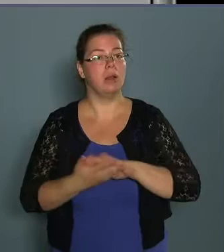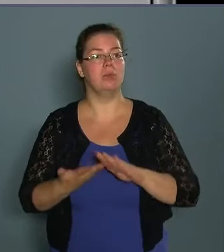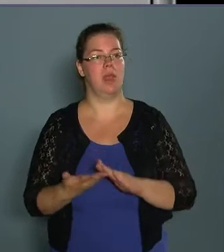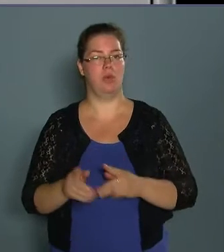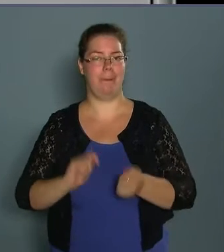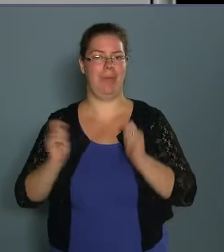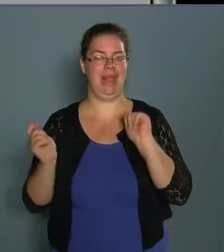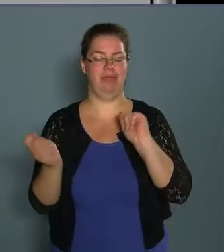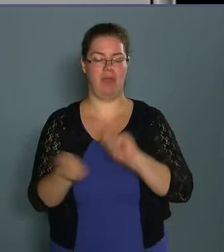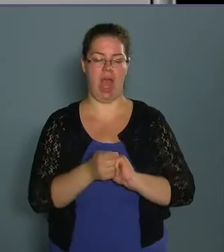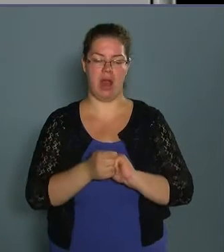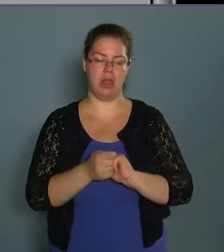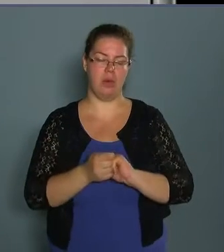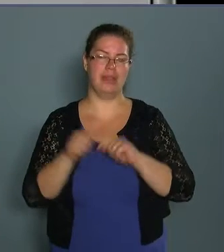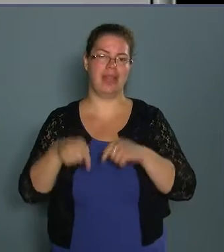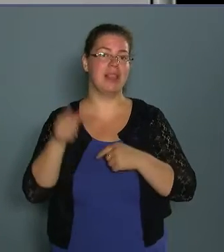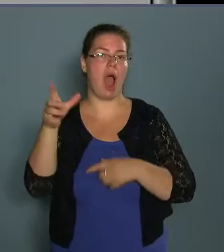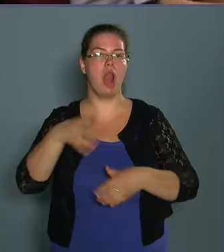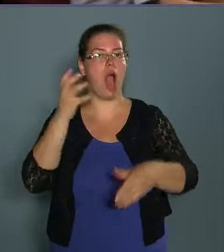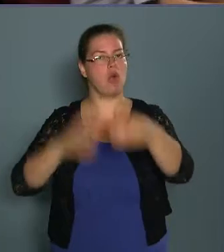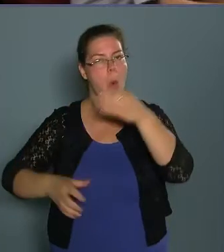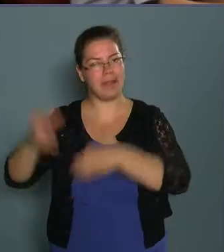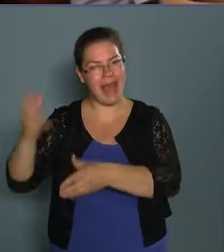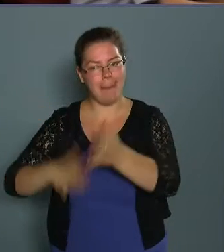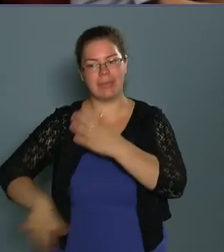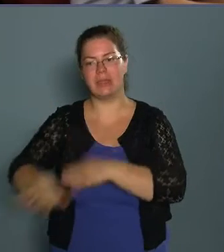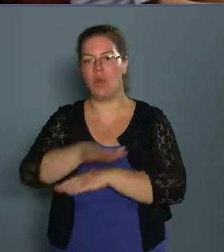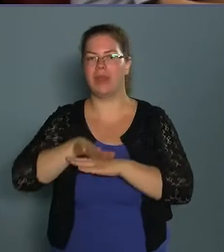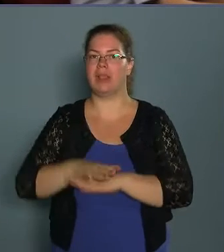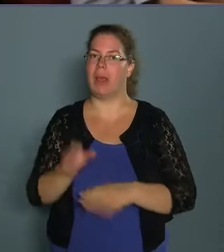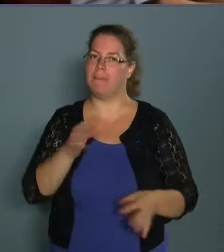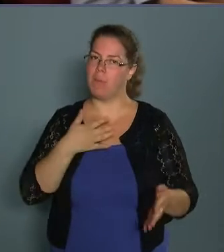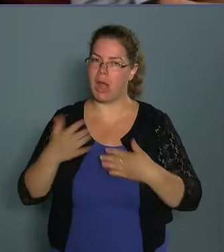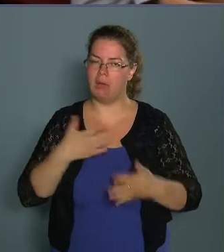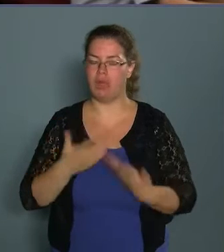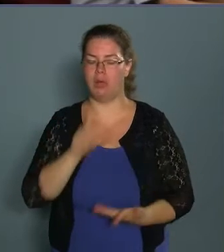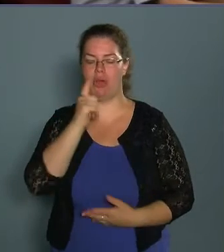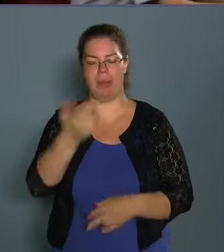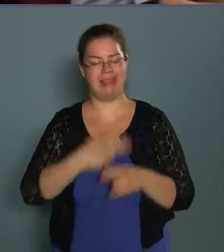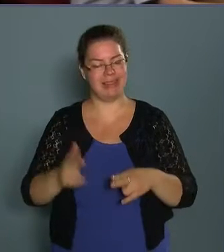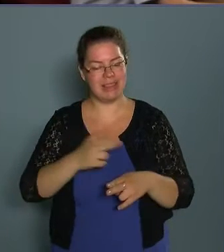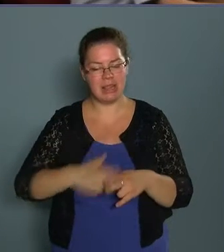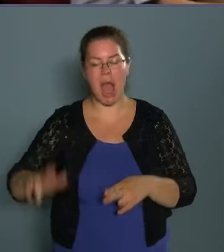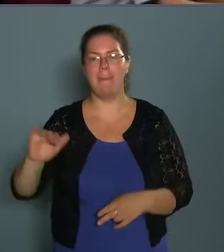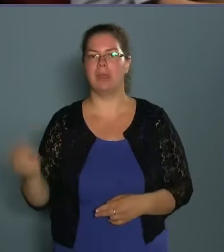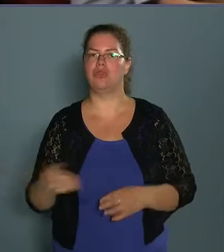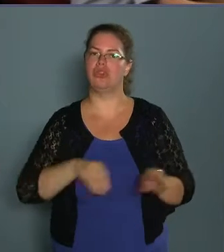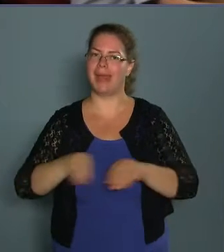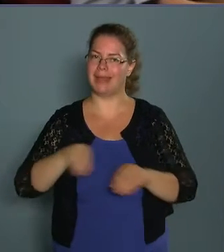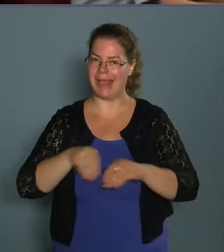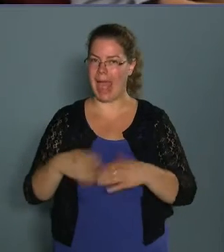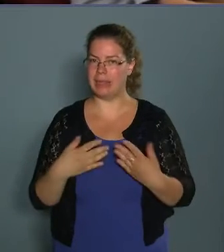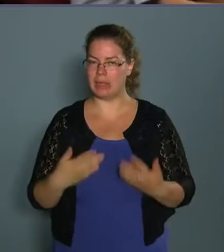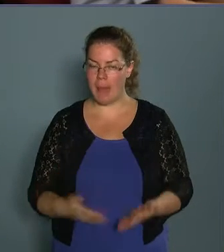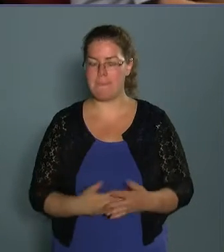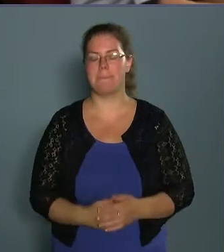alapvetően megváltozik az a lakótelepi környezet, barátságosabb, sokkal tisztább és